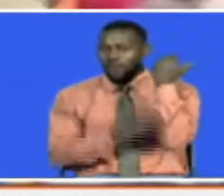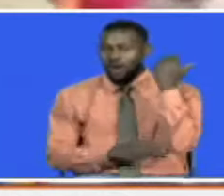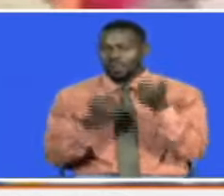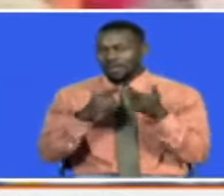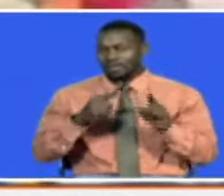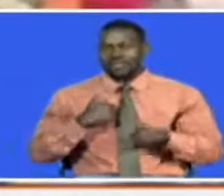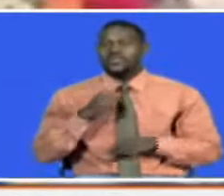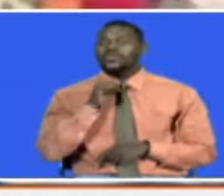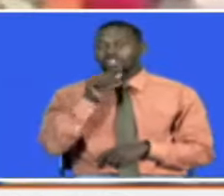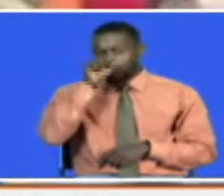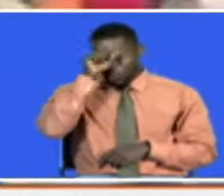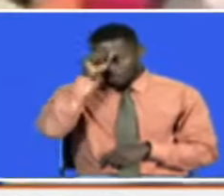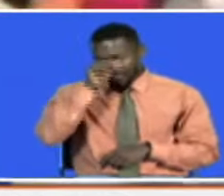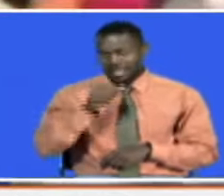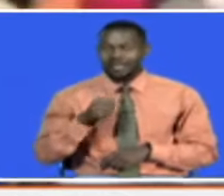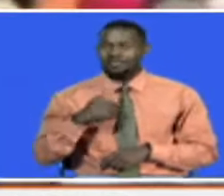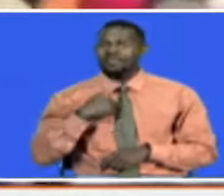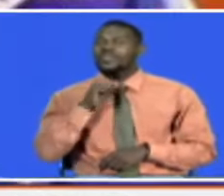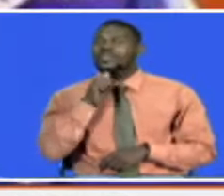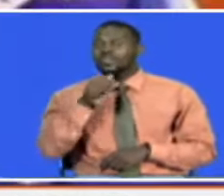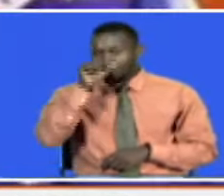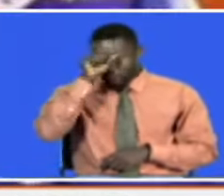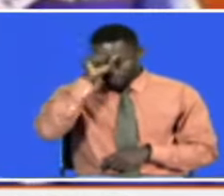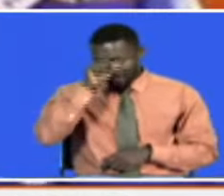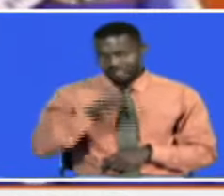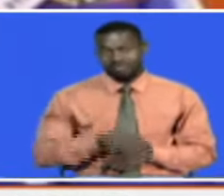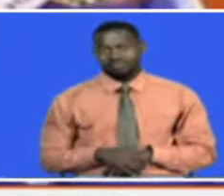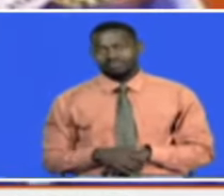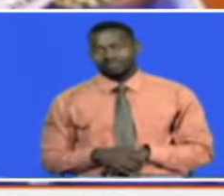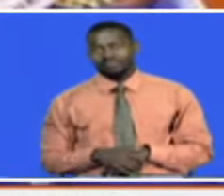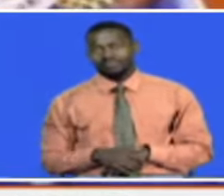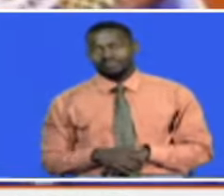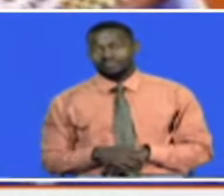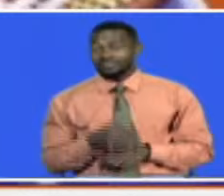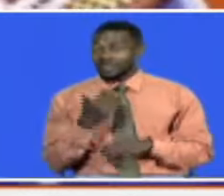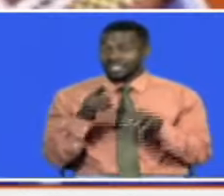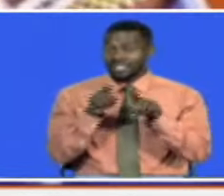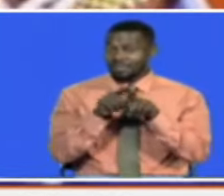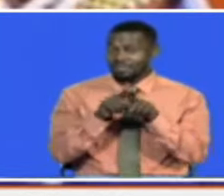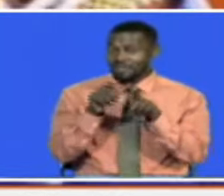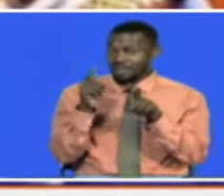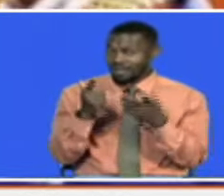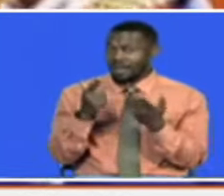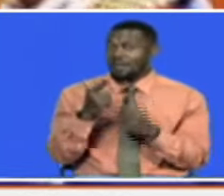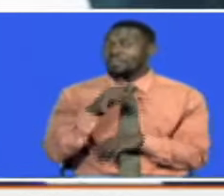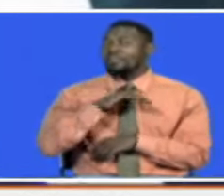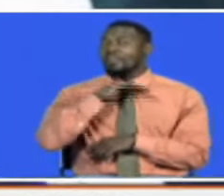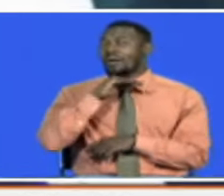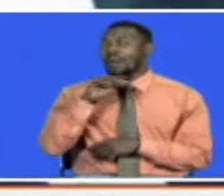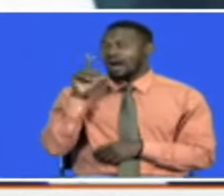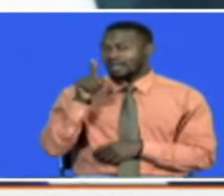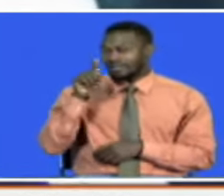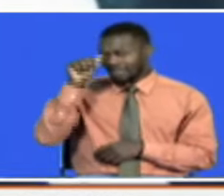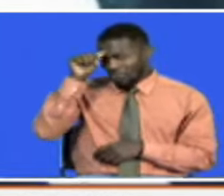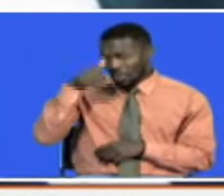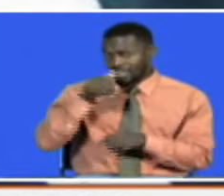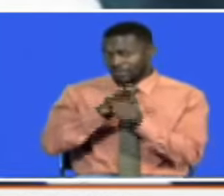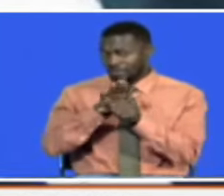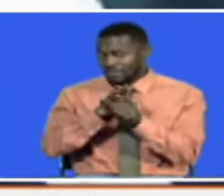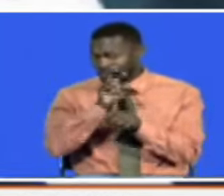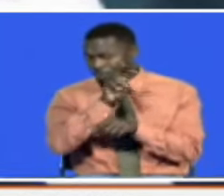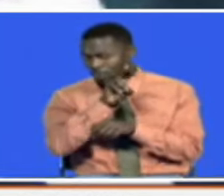mjinga. Mimi si mjinga. Mwingine aliyeona vimulimuli mbele ya Gachagua ni kinara wa Azimio Raila